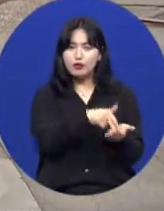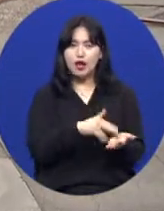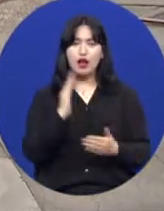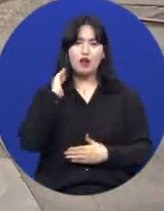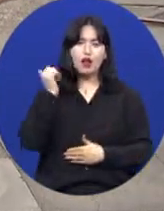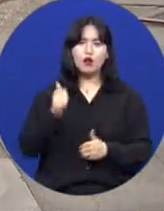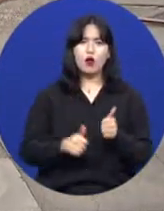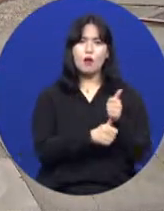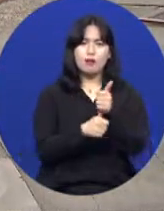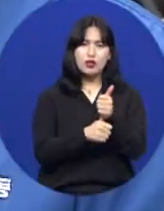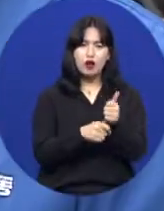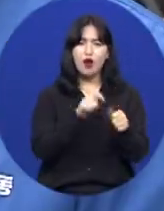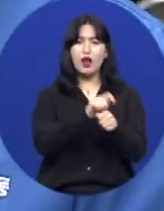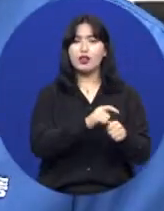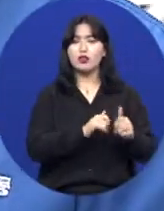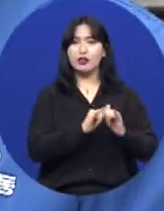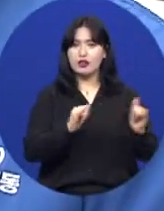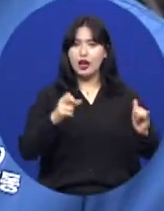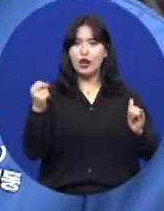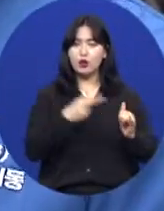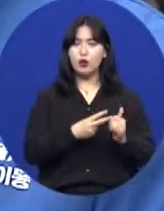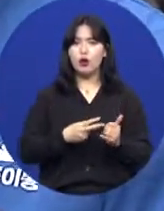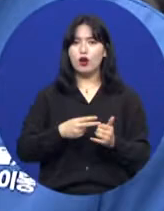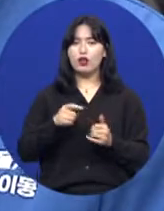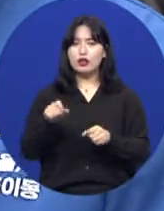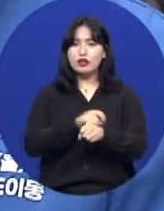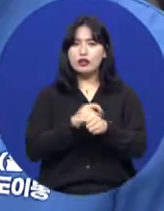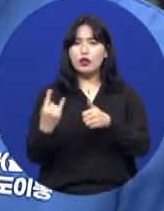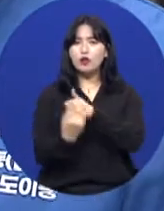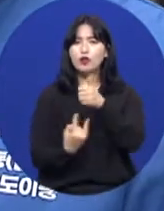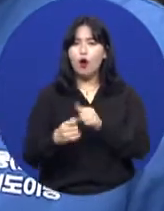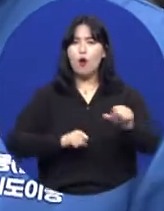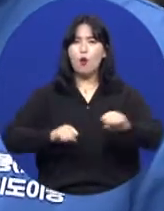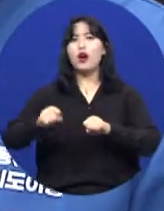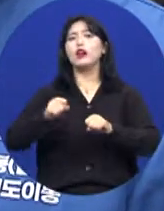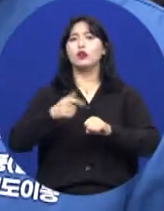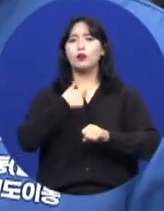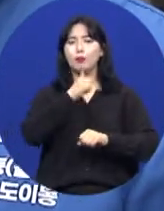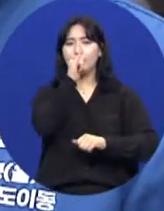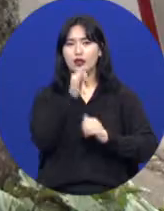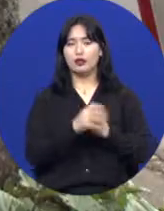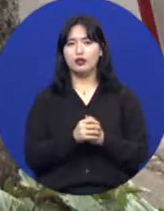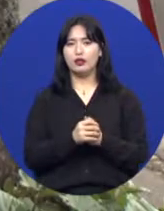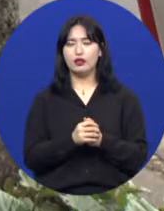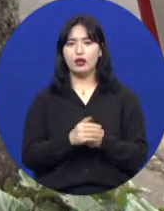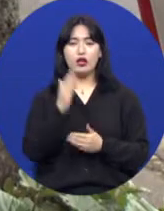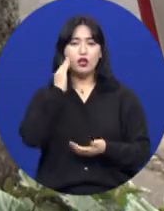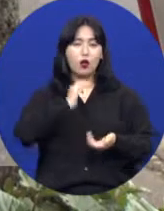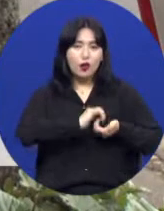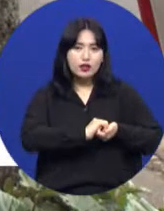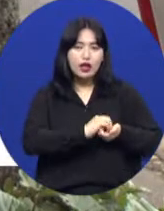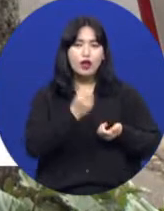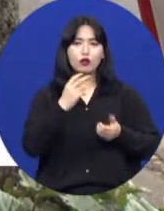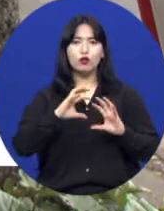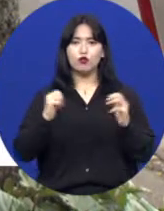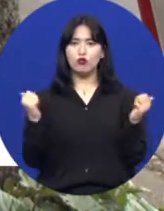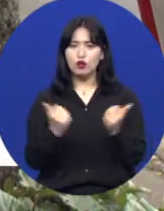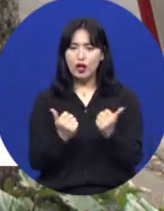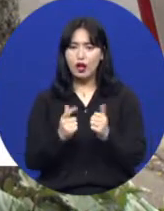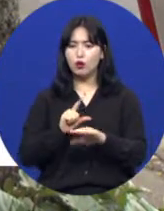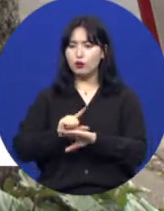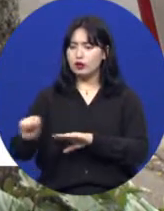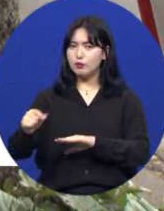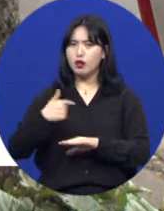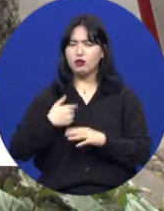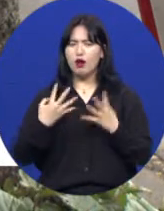비서실 행정요원과 제주도당 교통주차단 특위위원장으로 활동했습니다. 청와대와 국회 그리고 지방에서